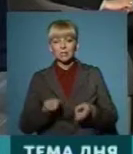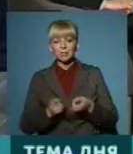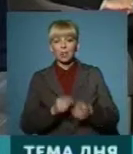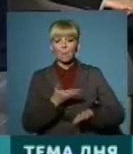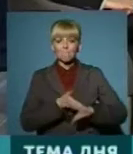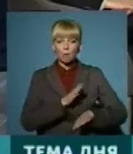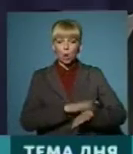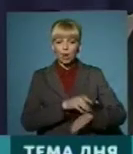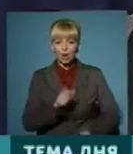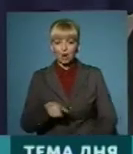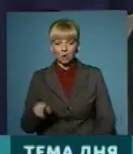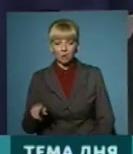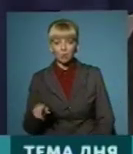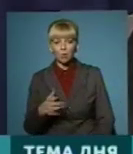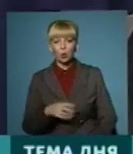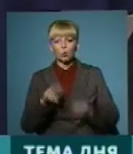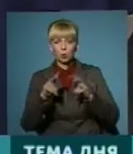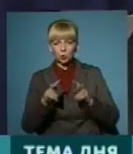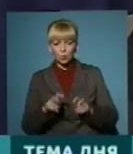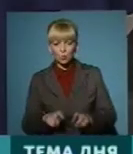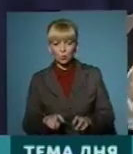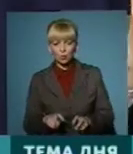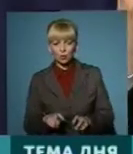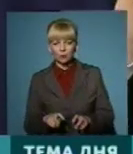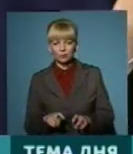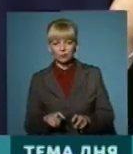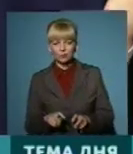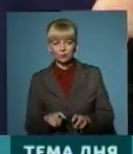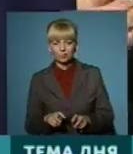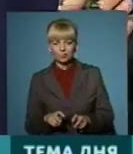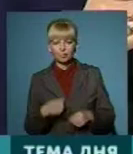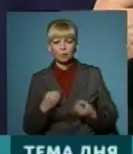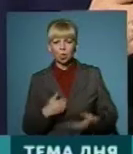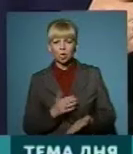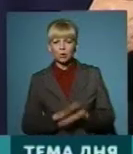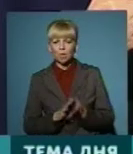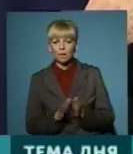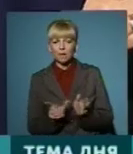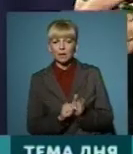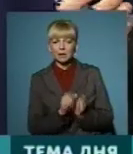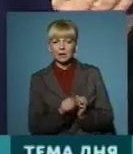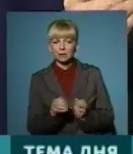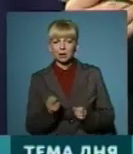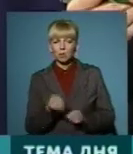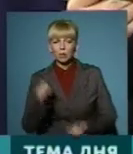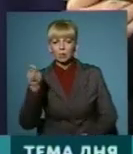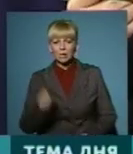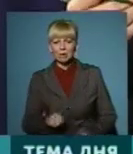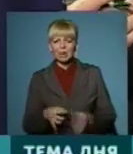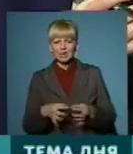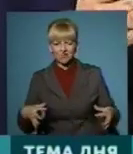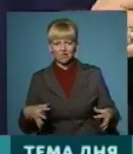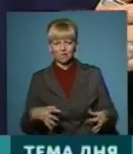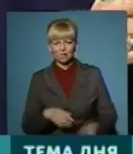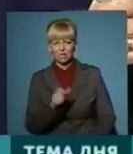с поляками. Эти дослідження, мы хотели договориться с ними. Значит, для того, чтобы приехали независимые